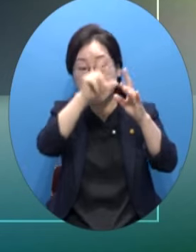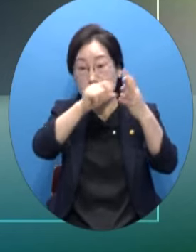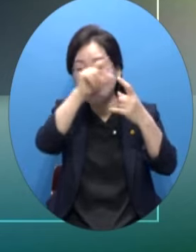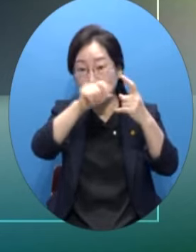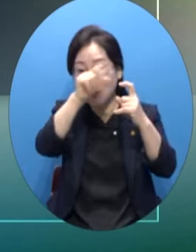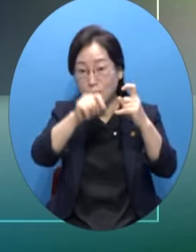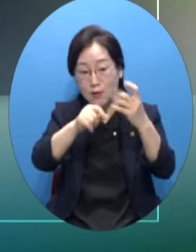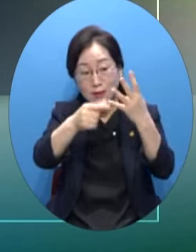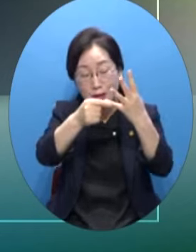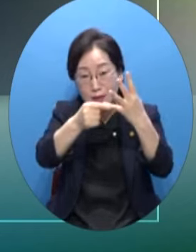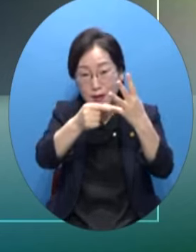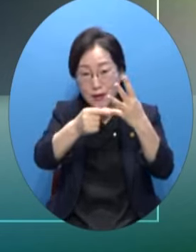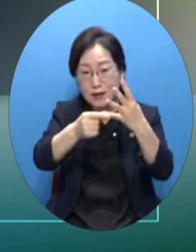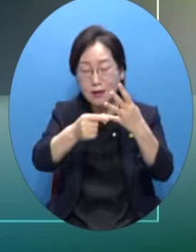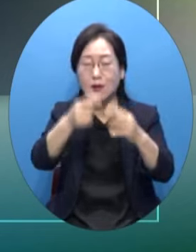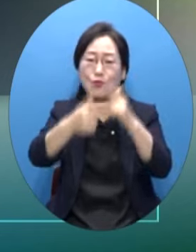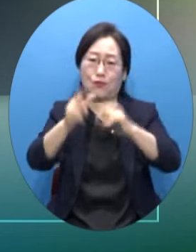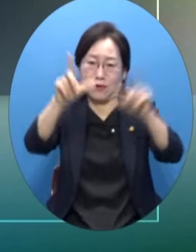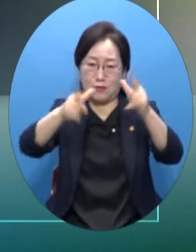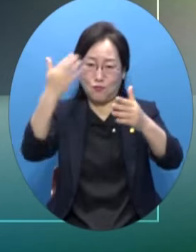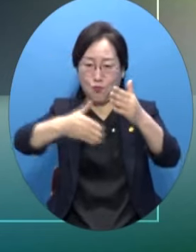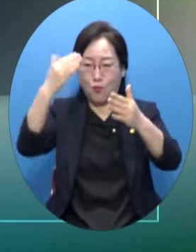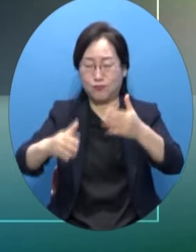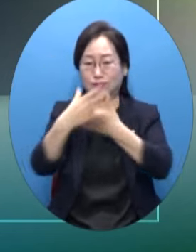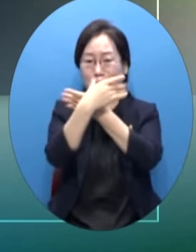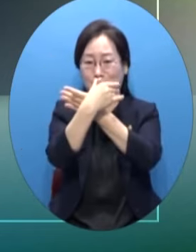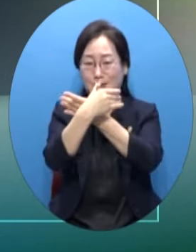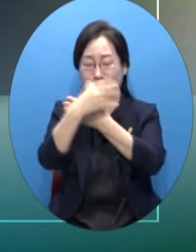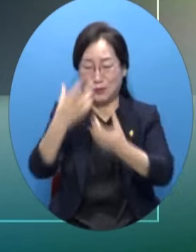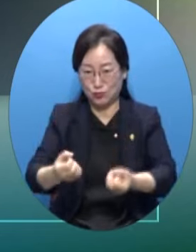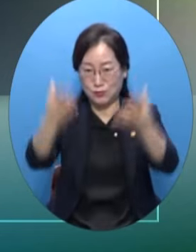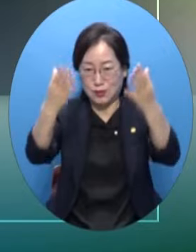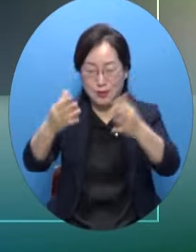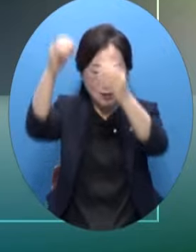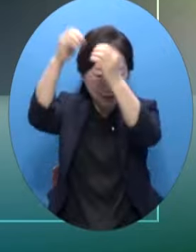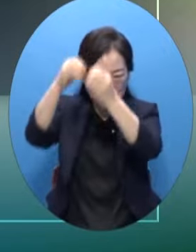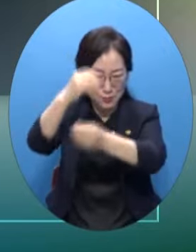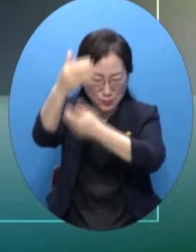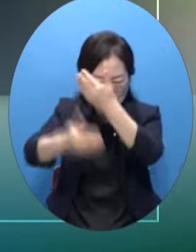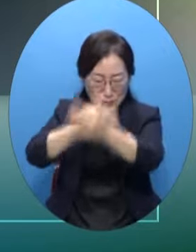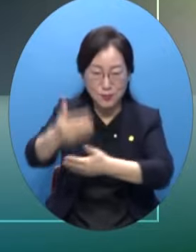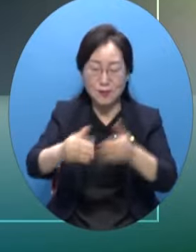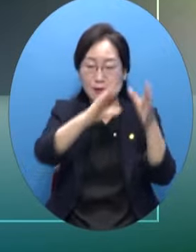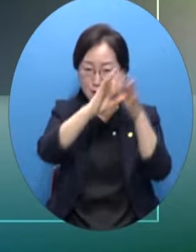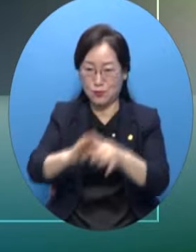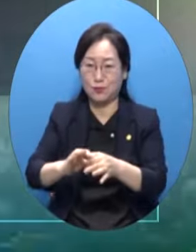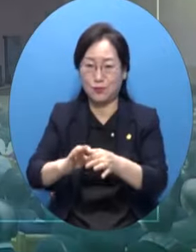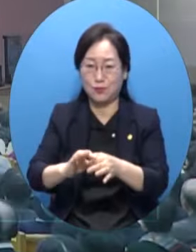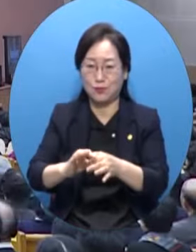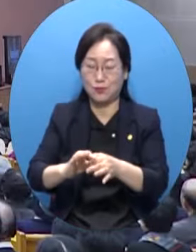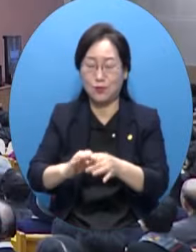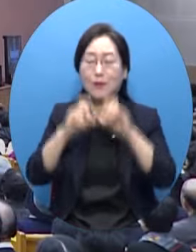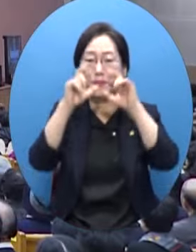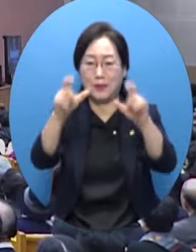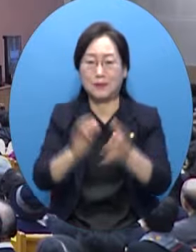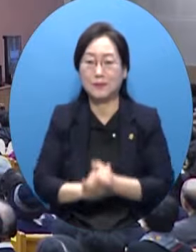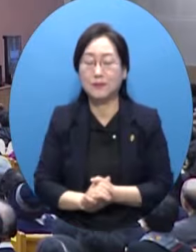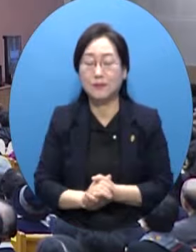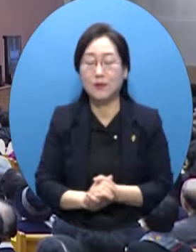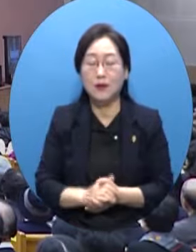큰 공휴일로 축제로 지금도 전통적으로 지켜내려오고 있습니다. 이 아름다운 감사의 전통을